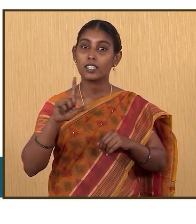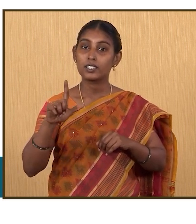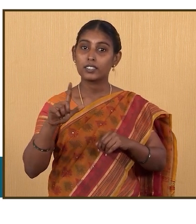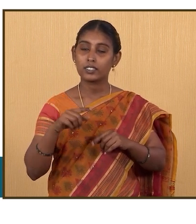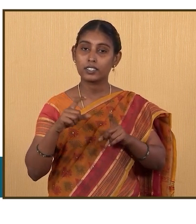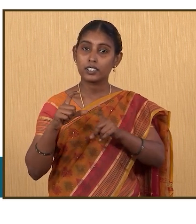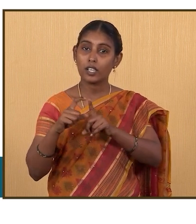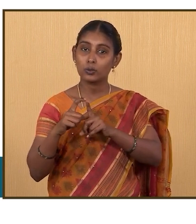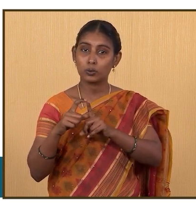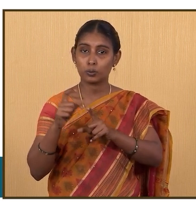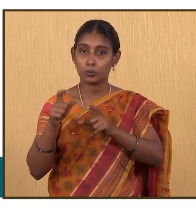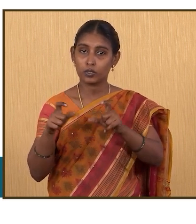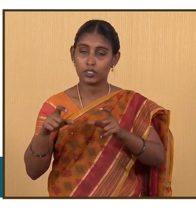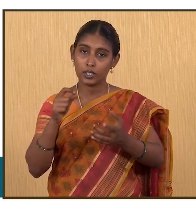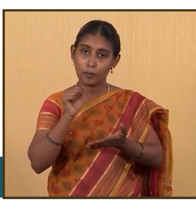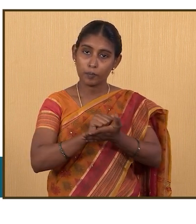1657